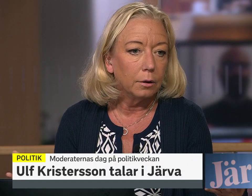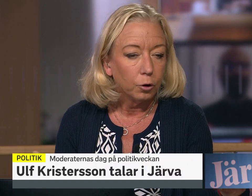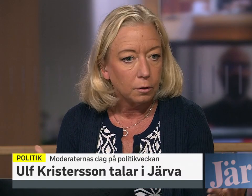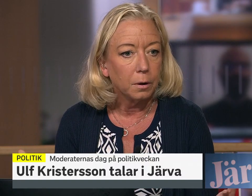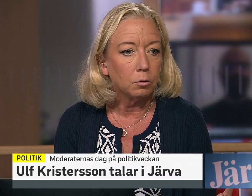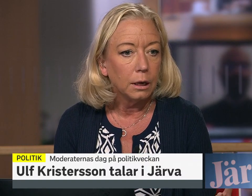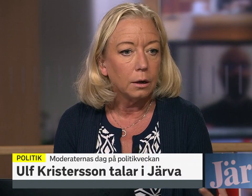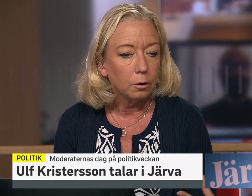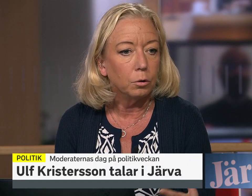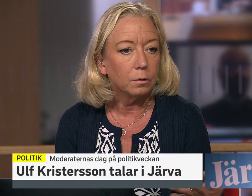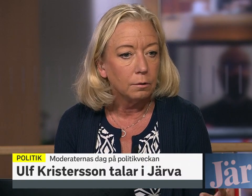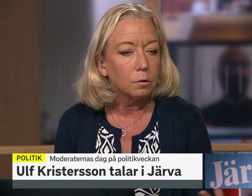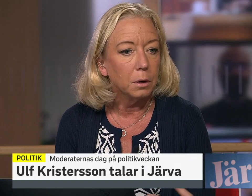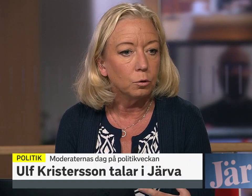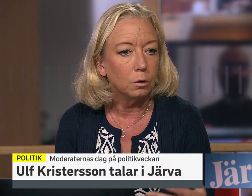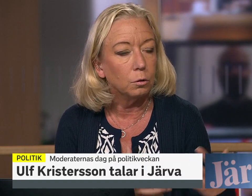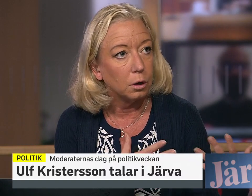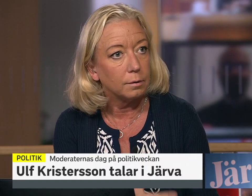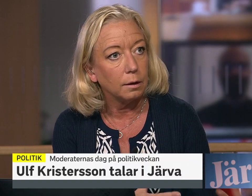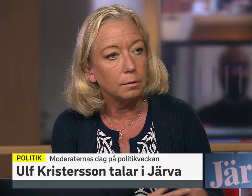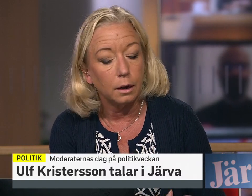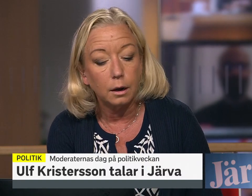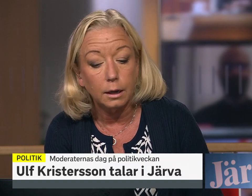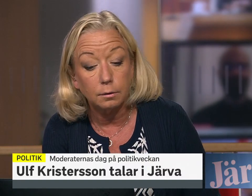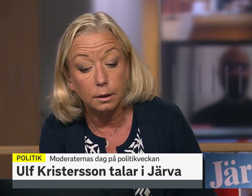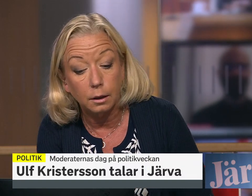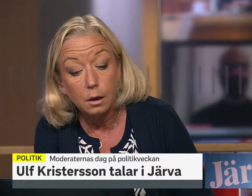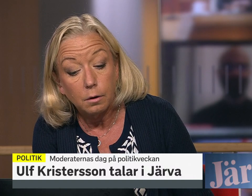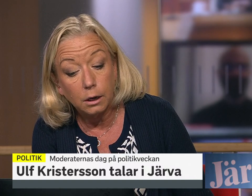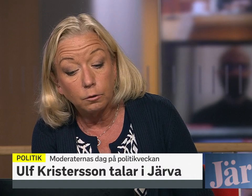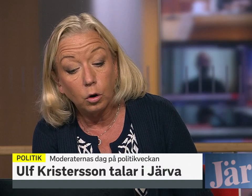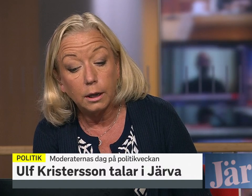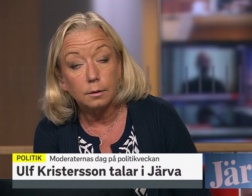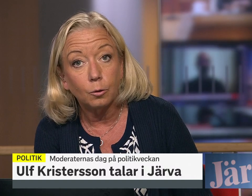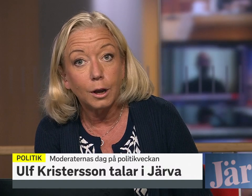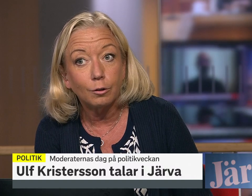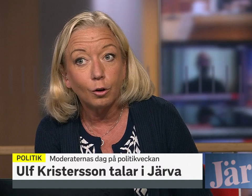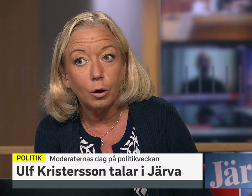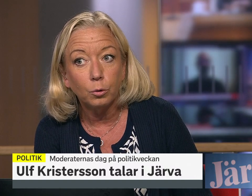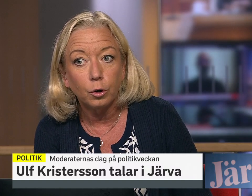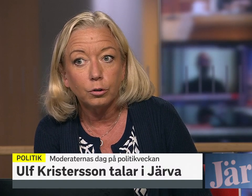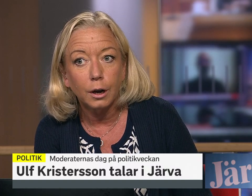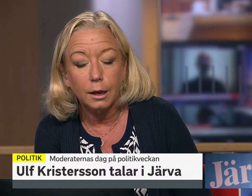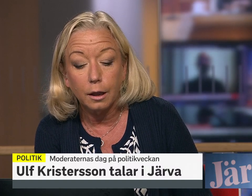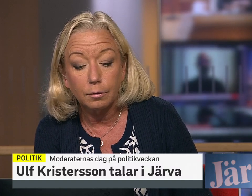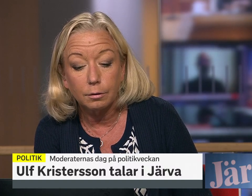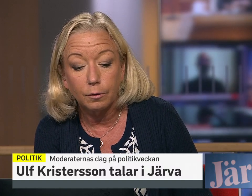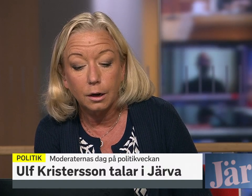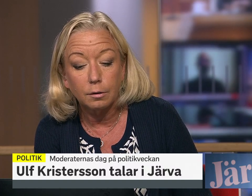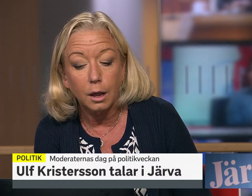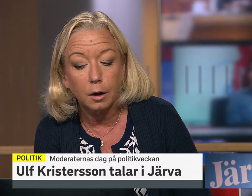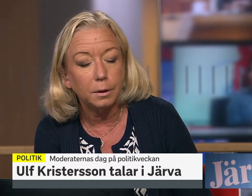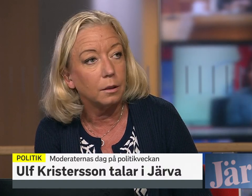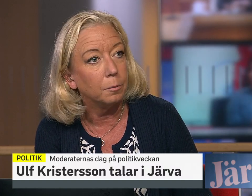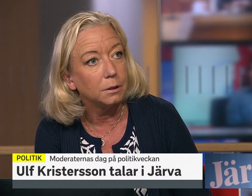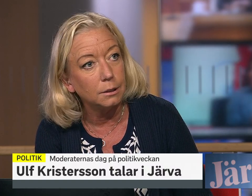till förtidspensionerade och sjukskrivna som man gjorde 2006 när alliansen vann valet. Och han sa att Moderaterna är